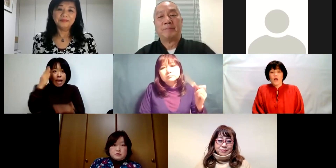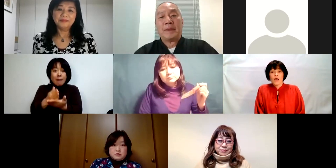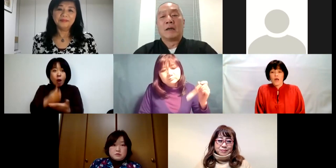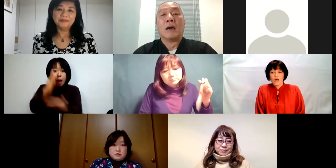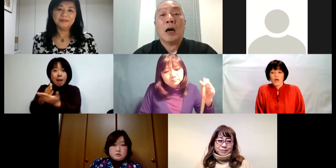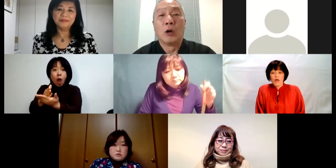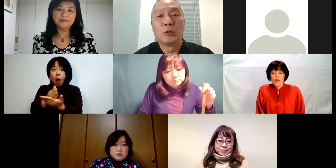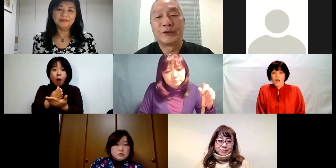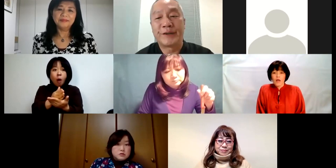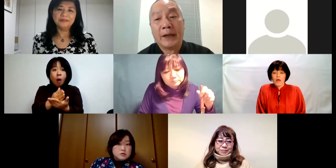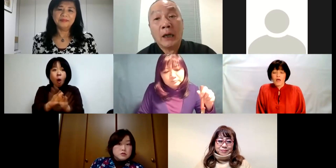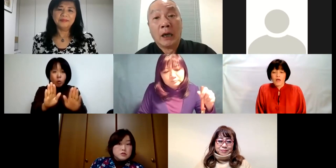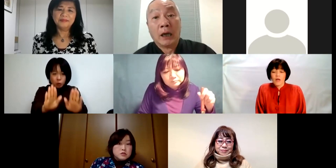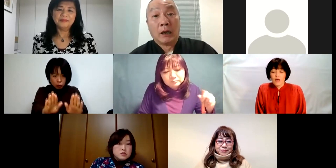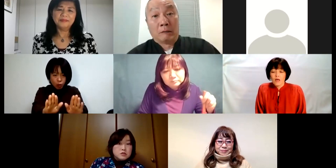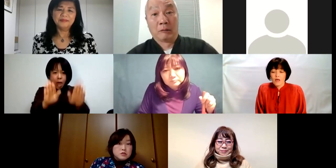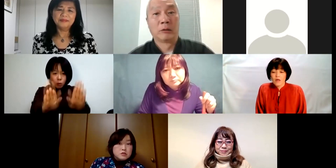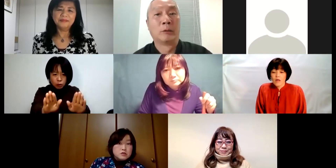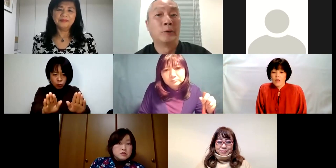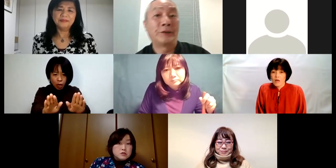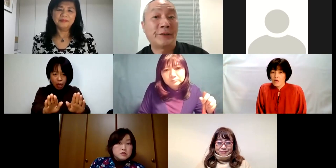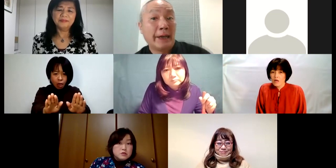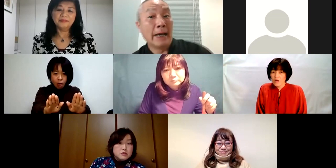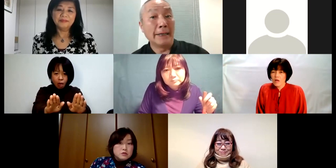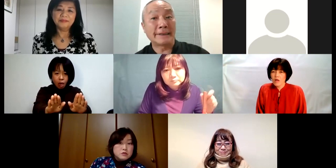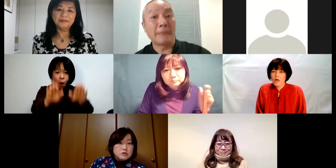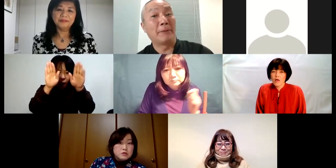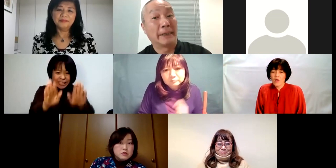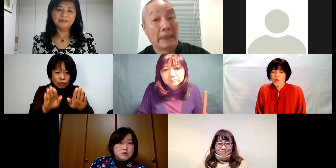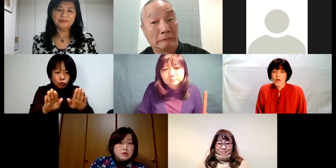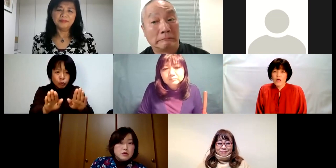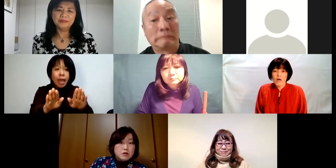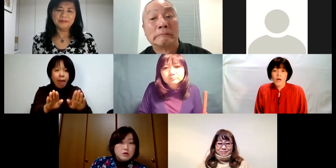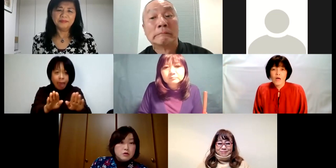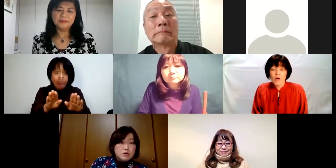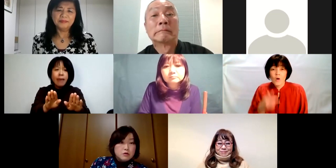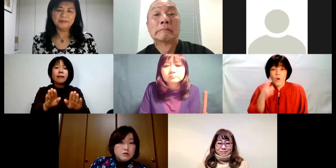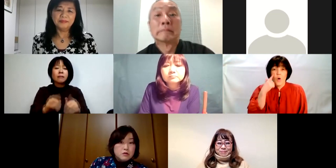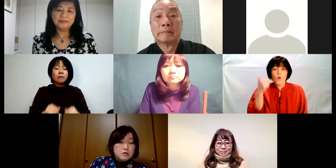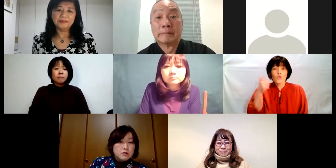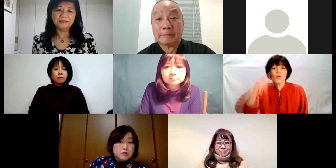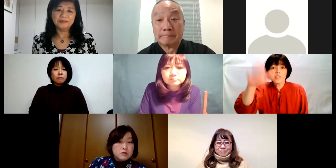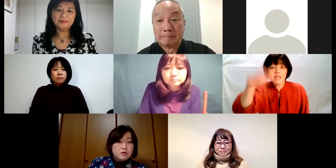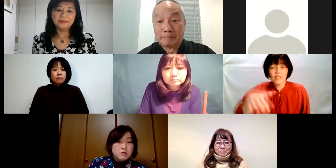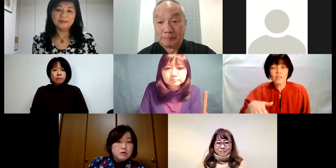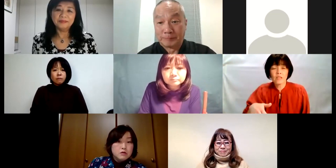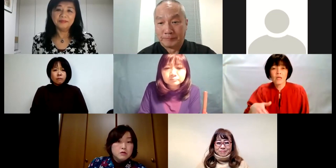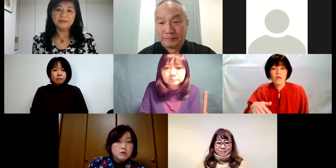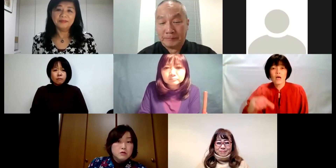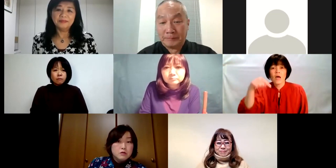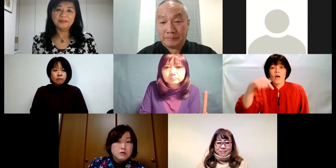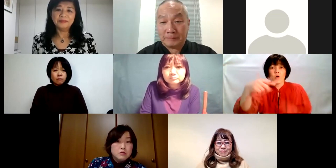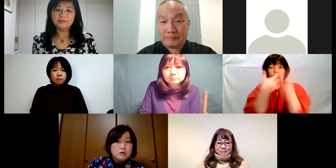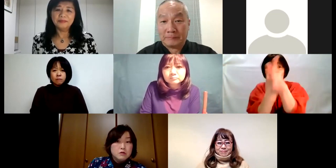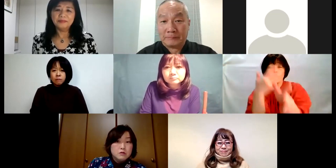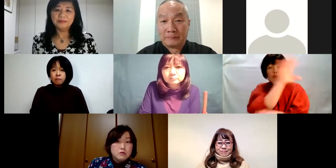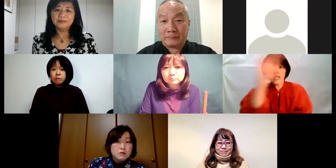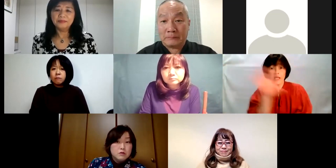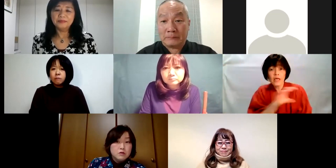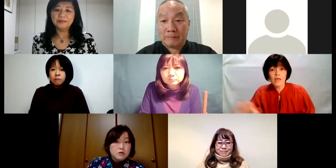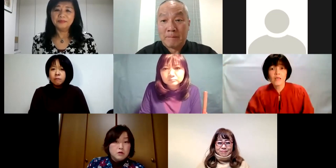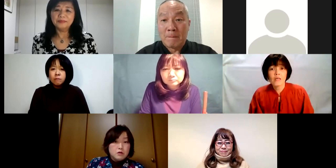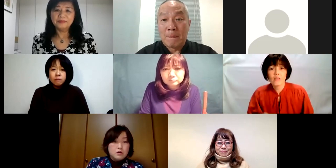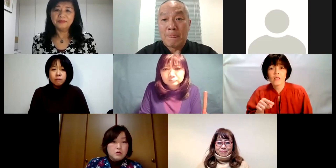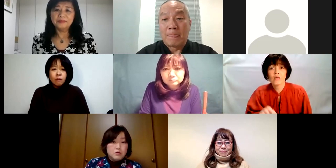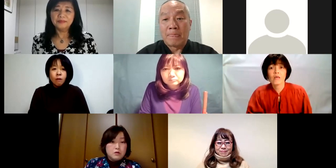やめろ。落ち着け。落ち着け。話せばわかる。 お父ちゃん、ズーム